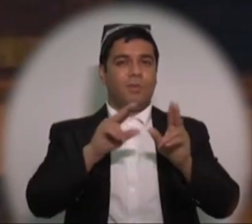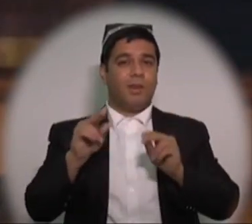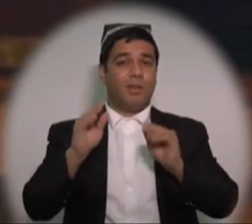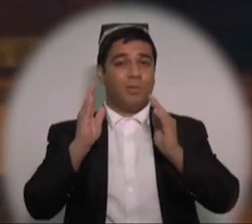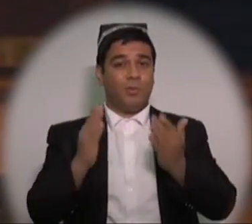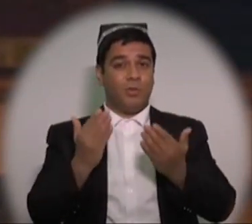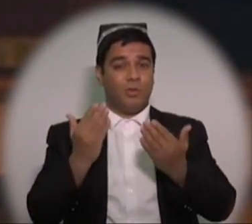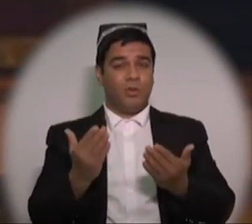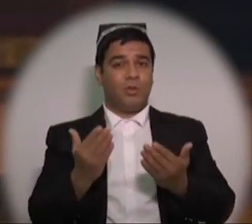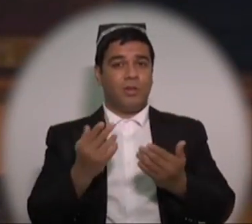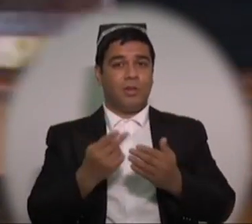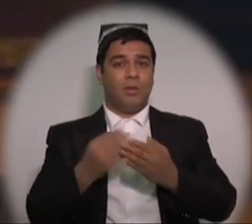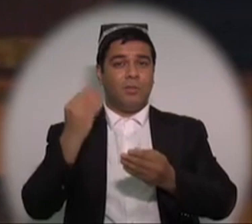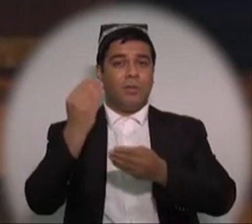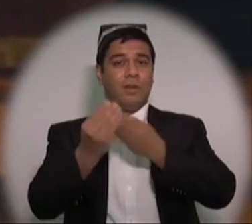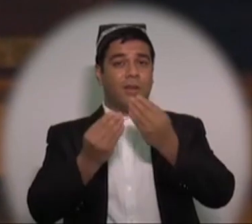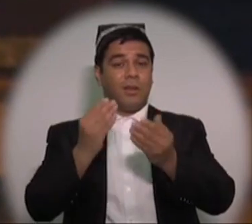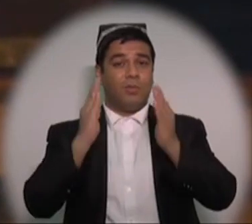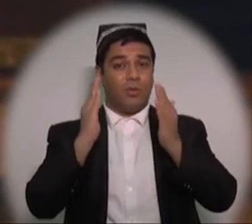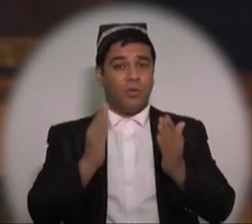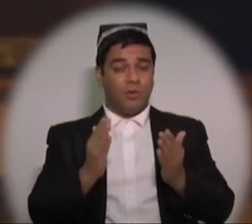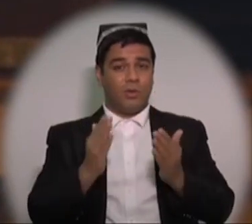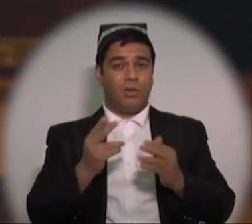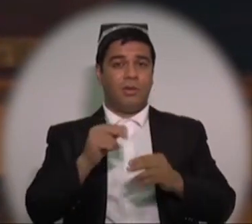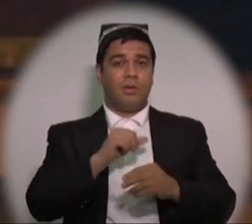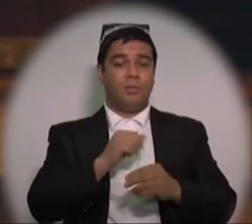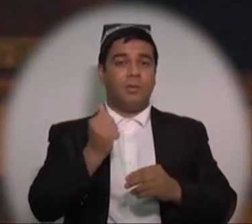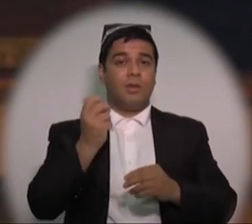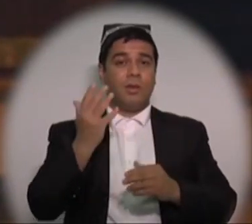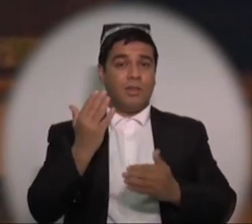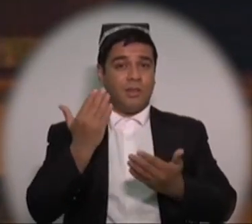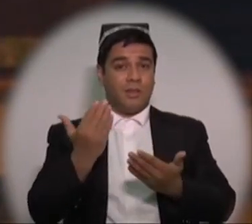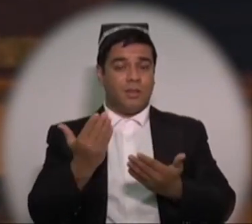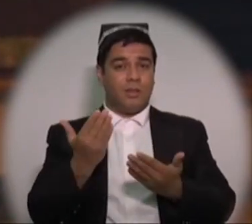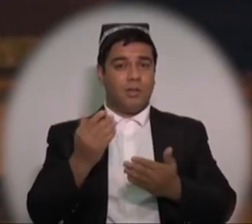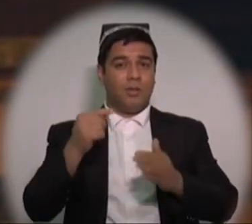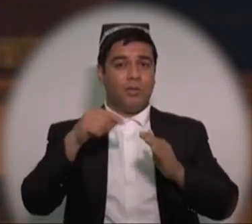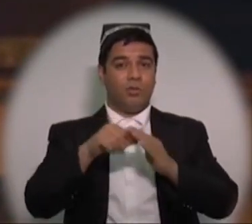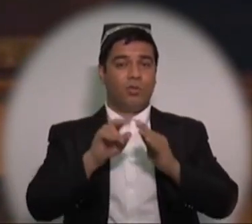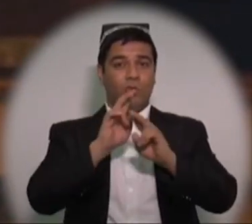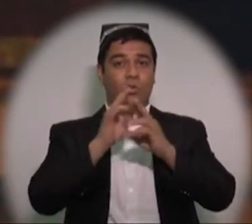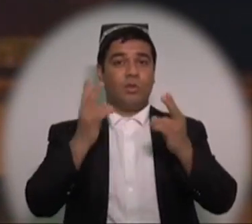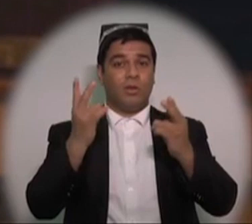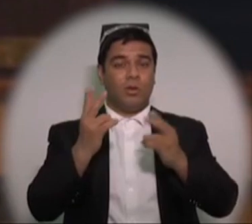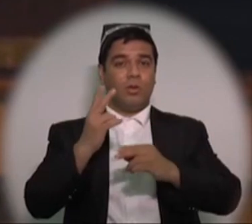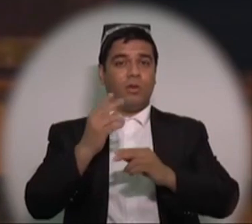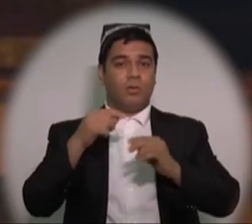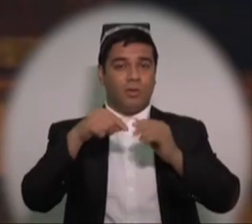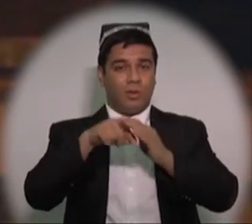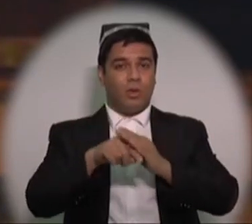farog'at topishi uchun, huzur halovat topishi uchun bir qancha yuzaga chiqarilishi kerak